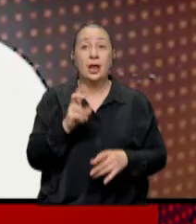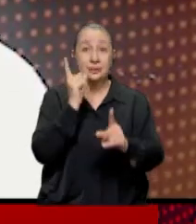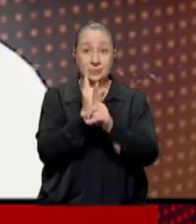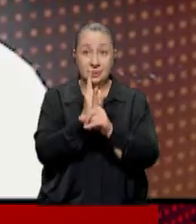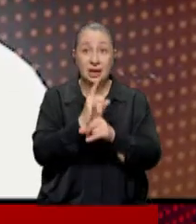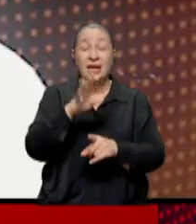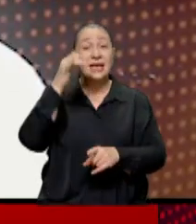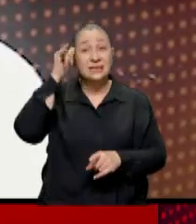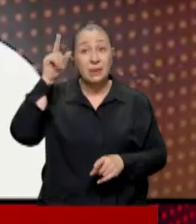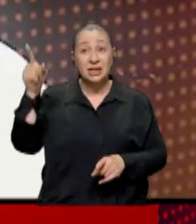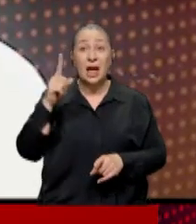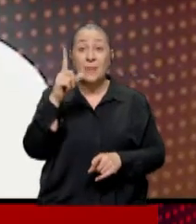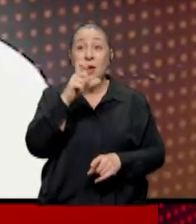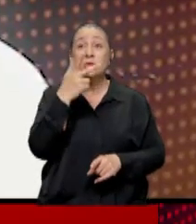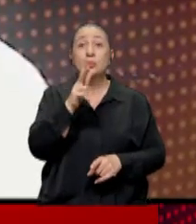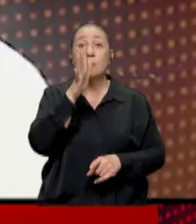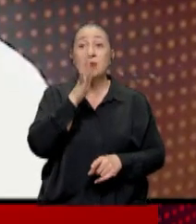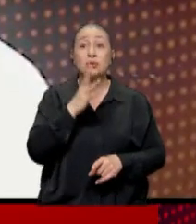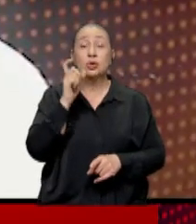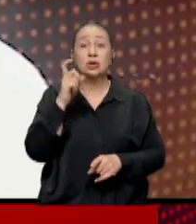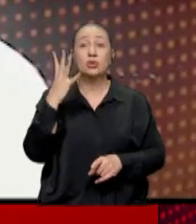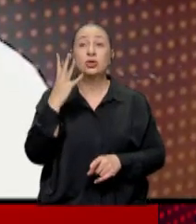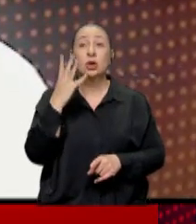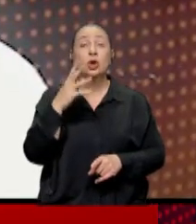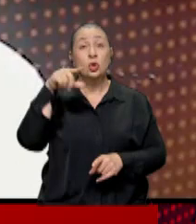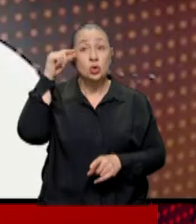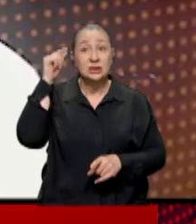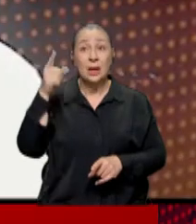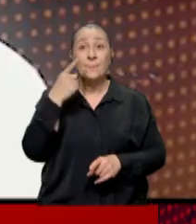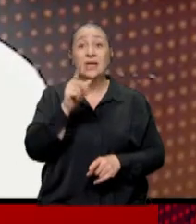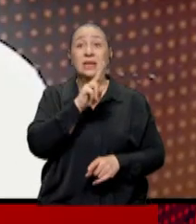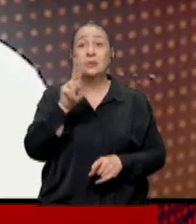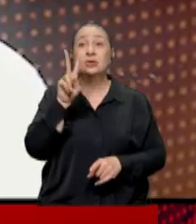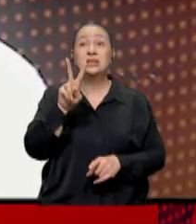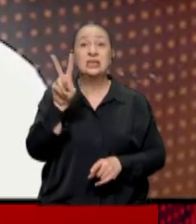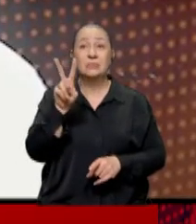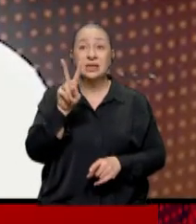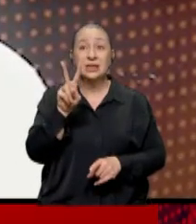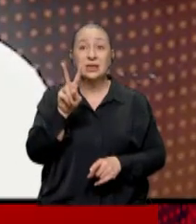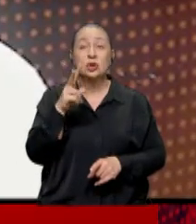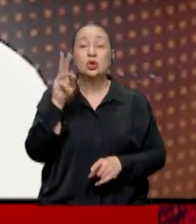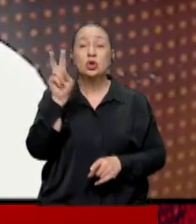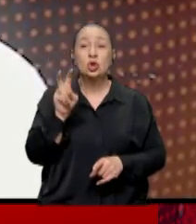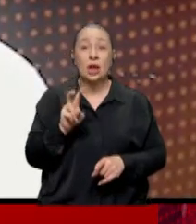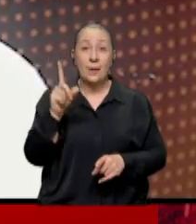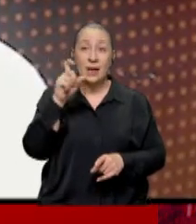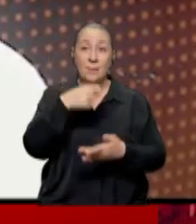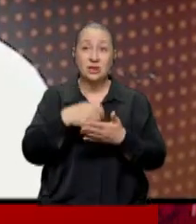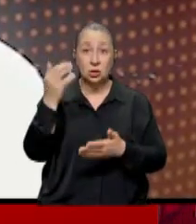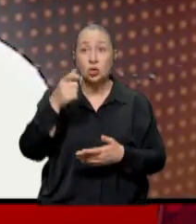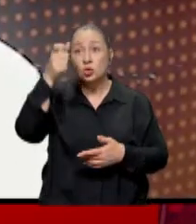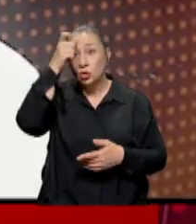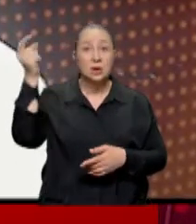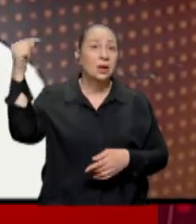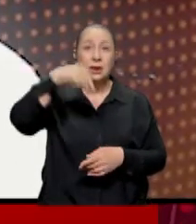geliyor. İspanya'da aylık 3.594. Yunanistan 1.720 dolarda aylık alıyor.